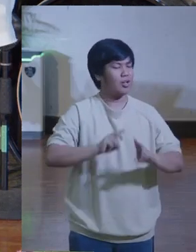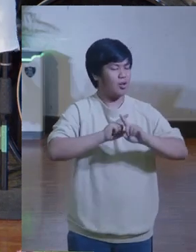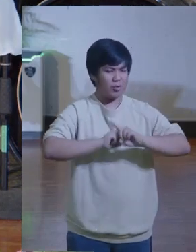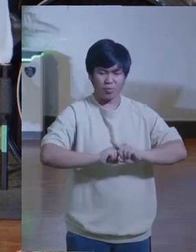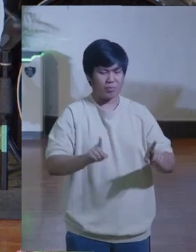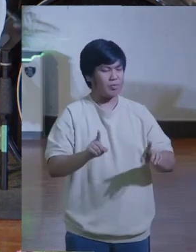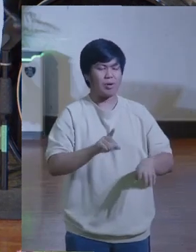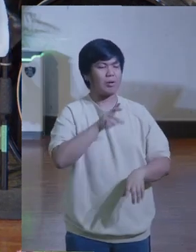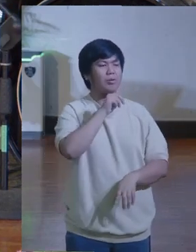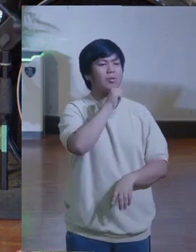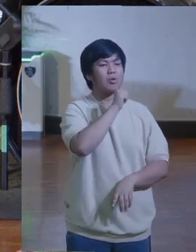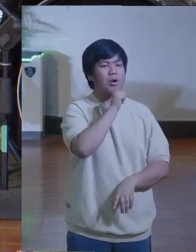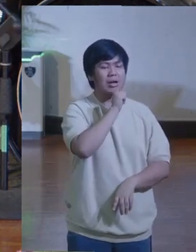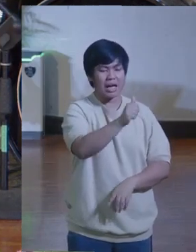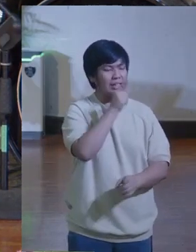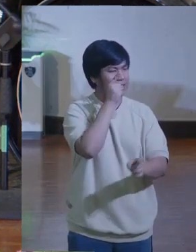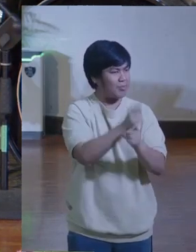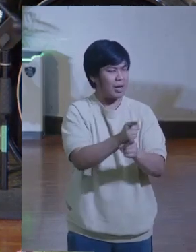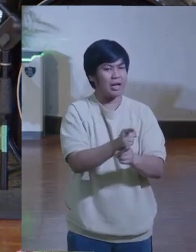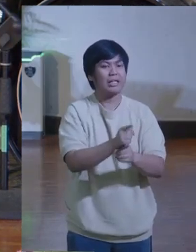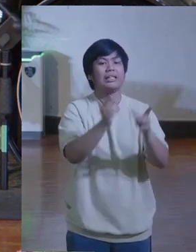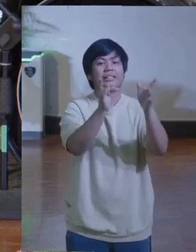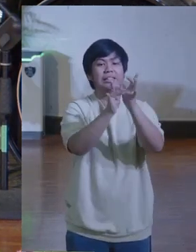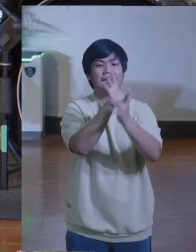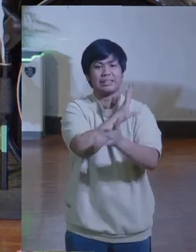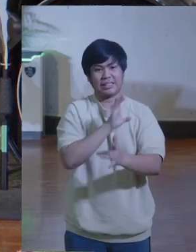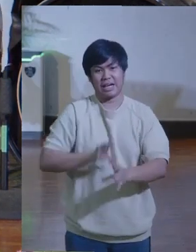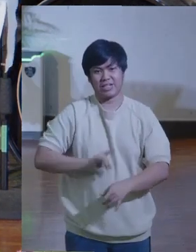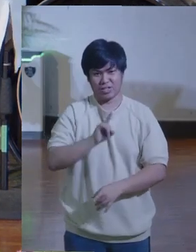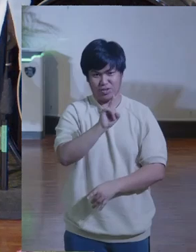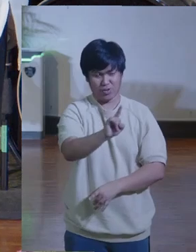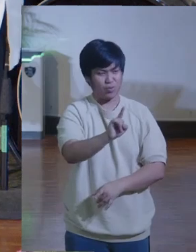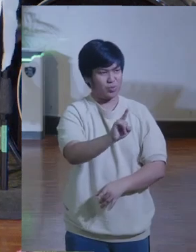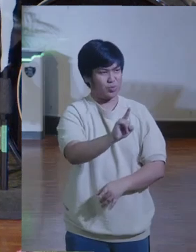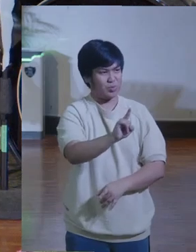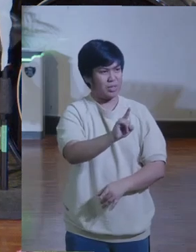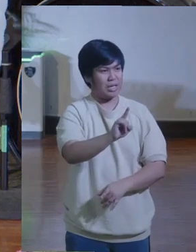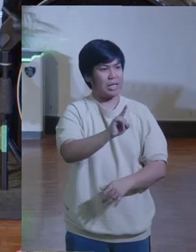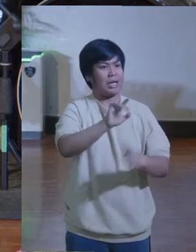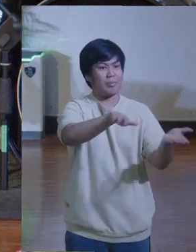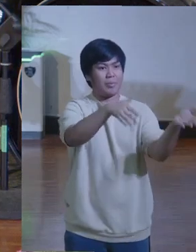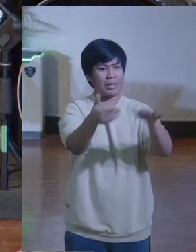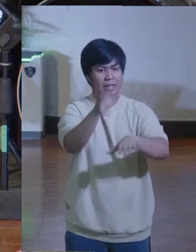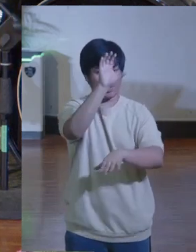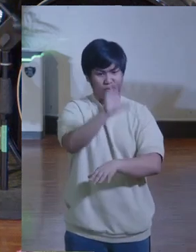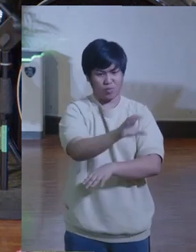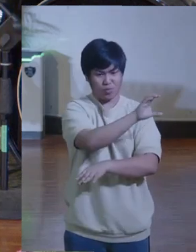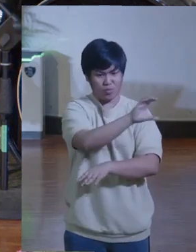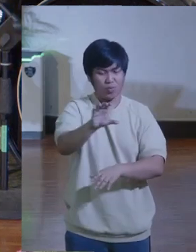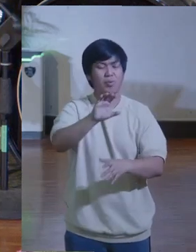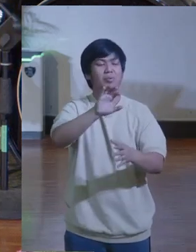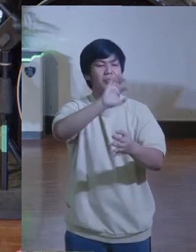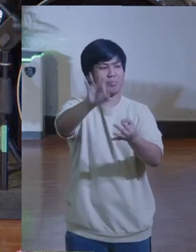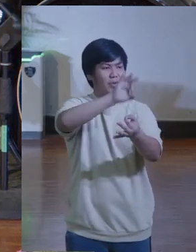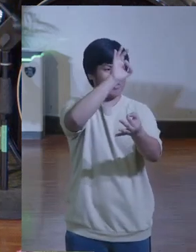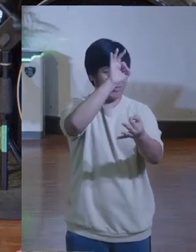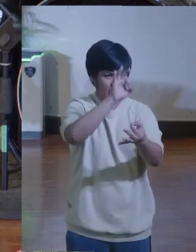siya ay perfect, ang kanyang gawain sa krus, ang kanyang pagkamatay sa krus ay perfect din.